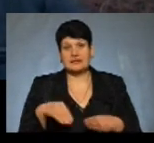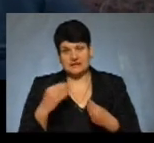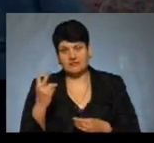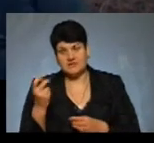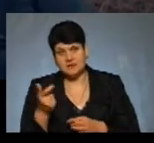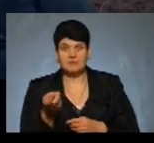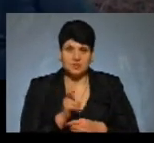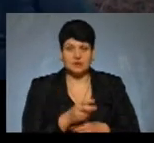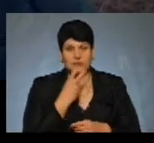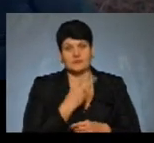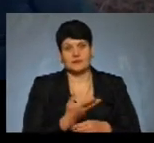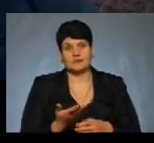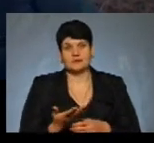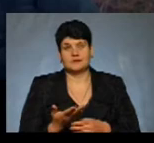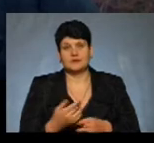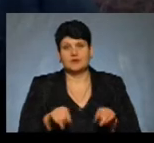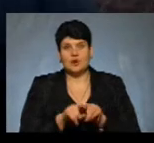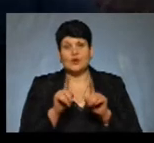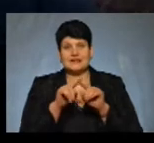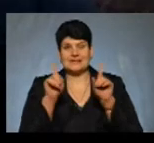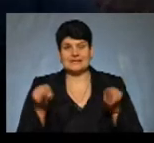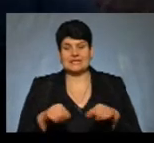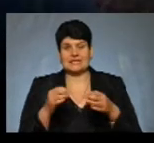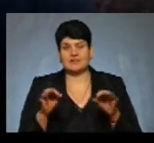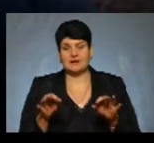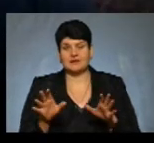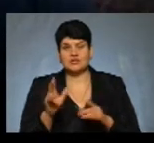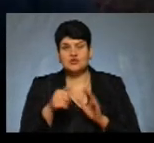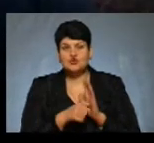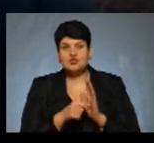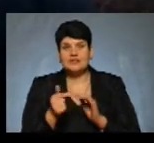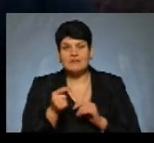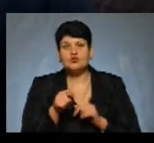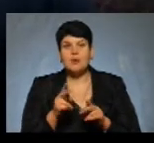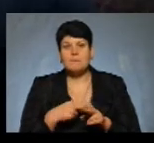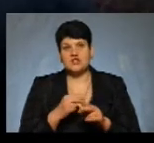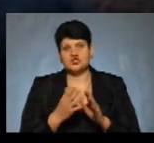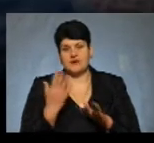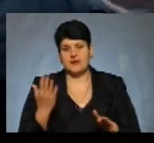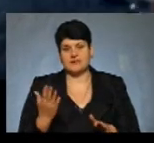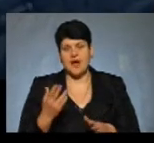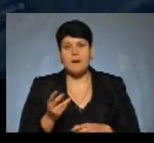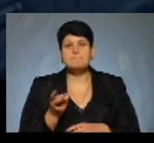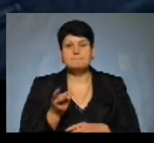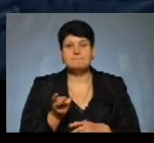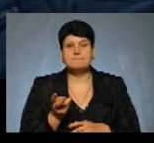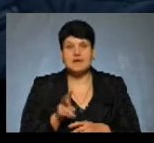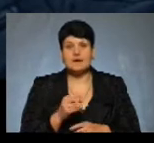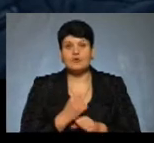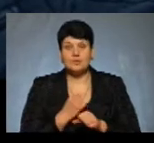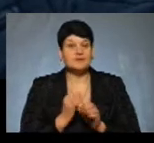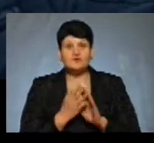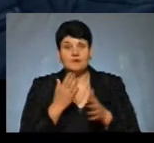пізніше є. Так само і сертифікати. 600 гривень, то що без черги. А приїхав робити, черги ні одної машини